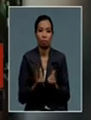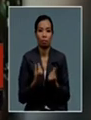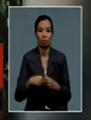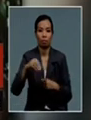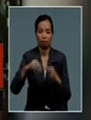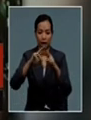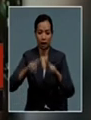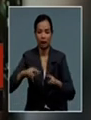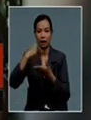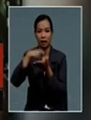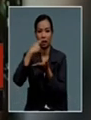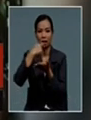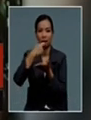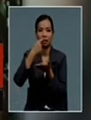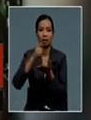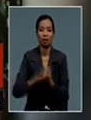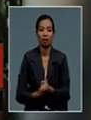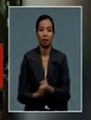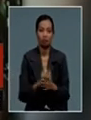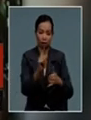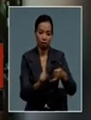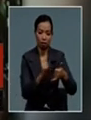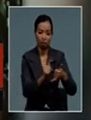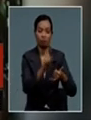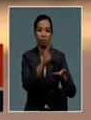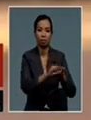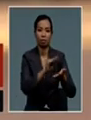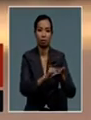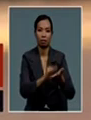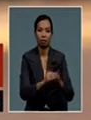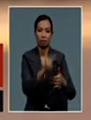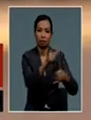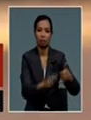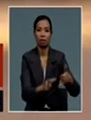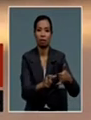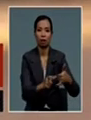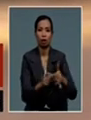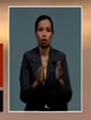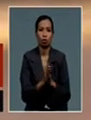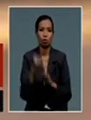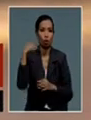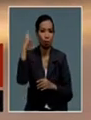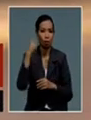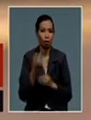ที่ร้านอาหารค่ะ ครับโดยผู้สอบสวนก็เชื่อว่านายสกีพาวนี่นะครับรวมทั้งบุตรส